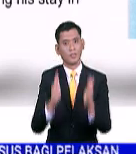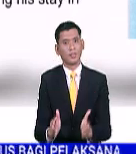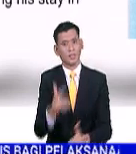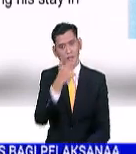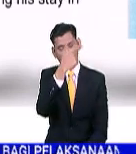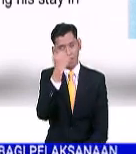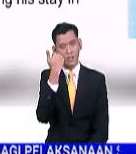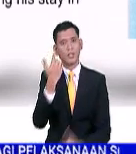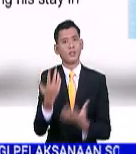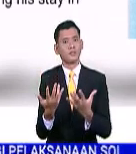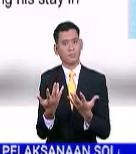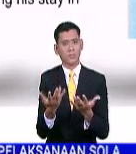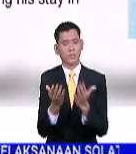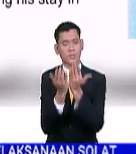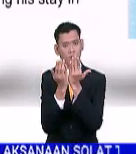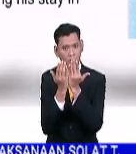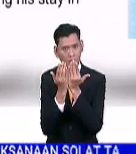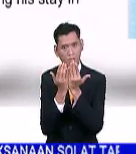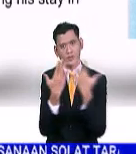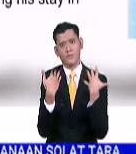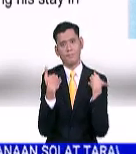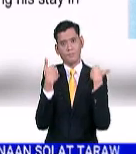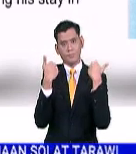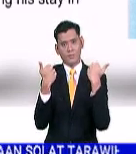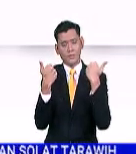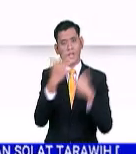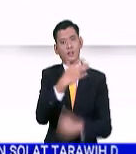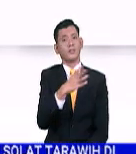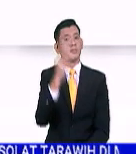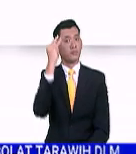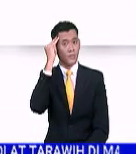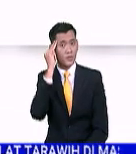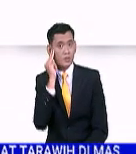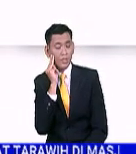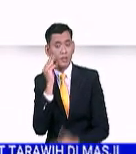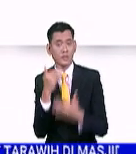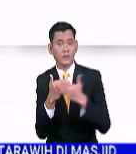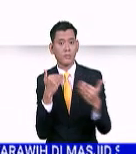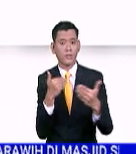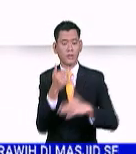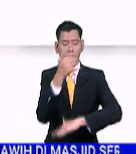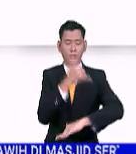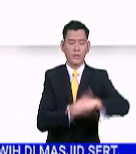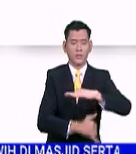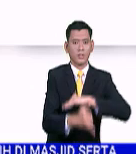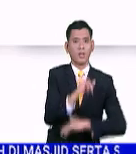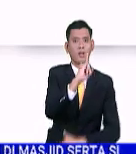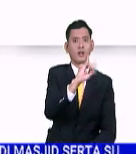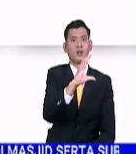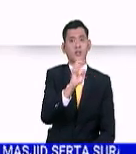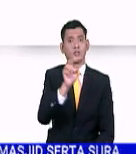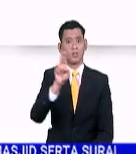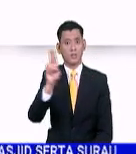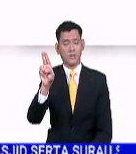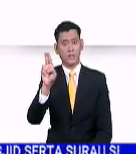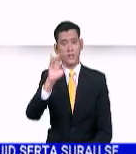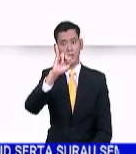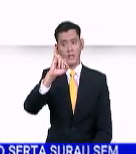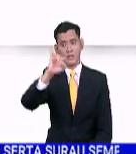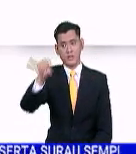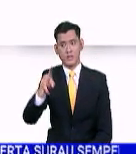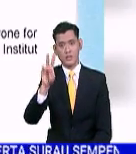yang mengambil berat dan mendoakan kesihatannya. Tun Dr. Mahathir sebelum ini dimasukkan ke unit rawatan rapi koronari